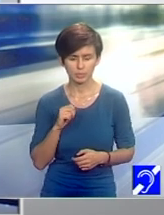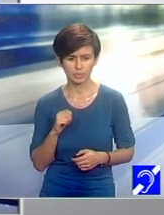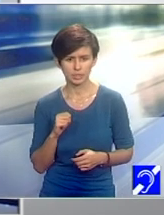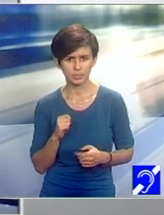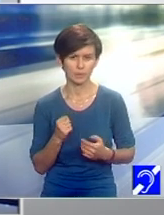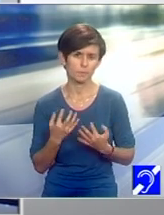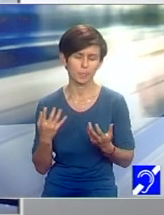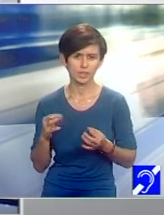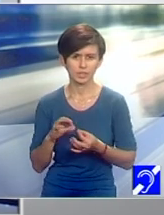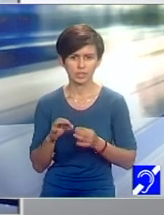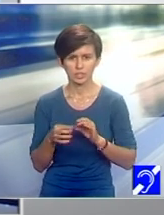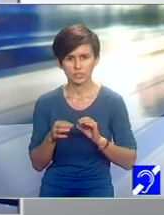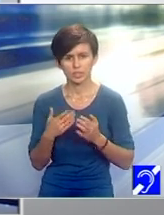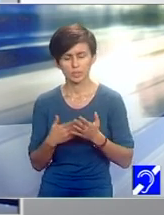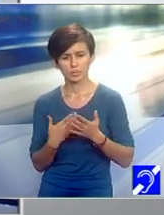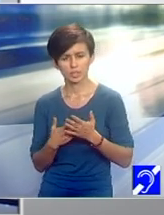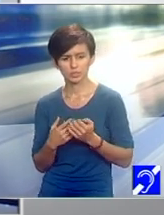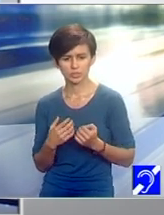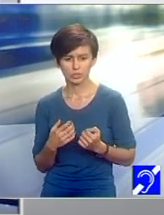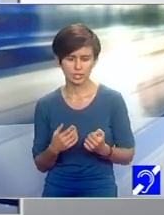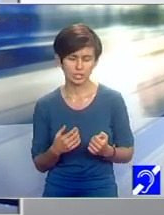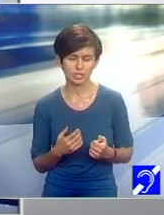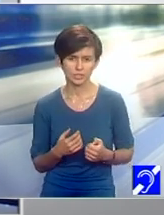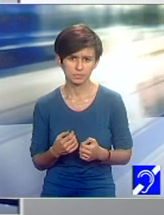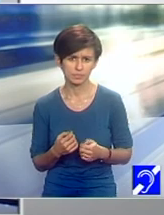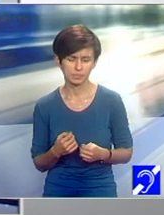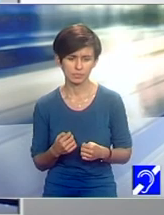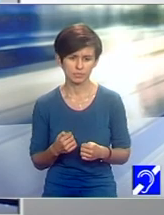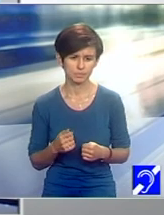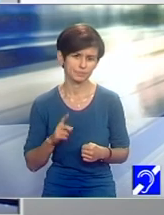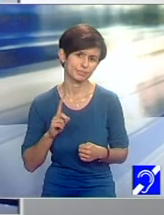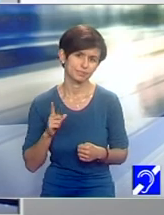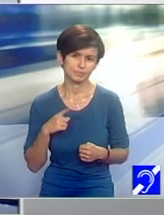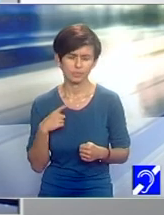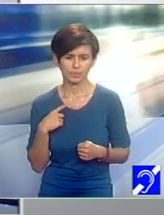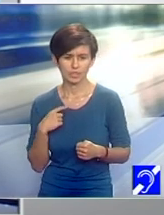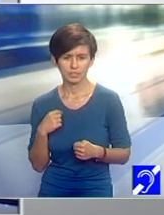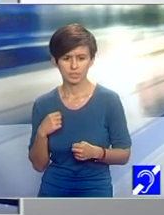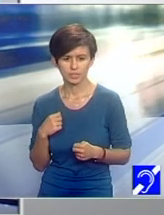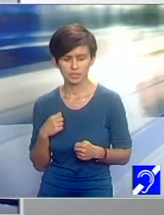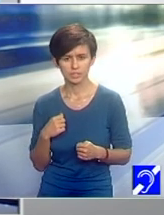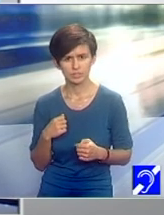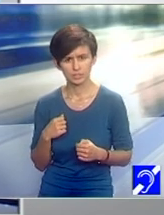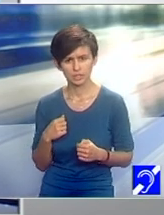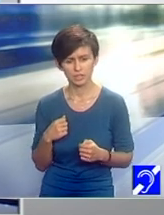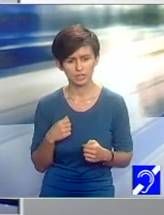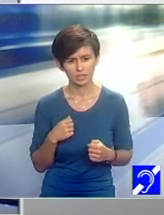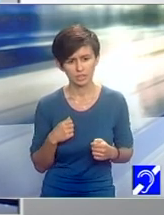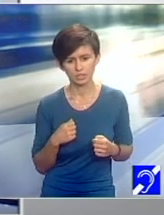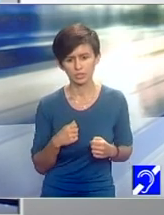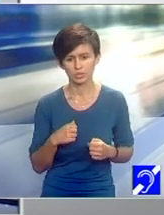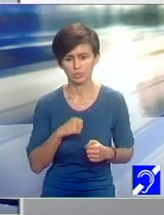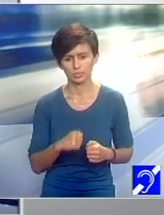câteva cuvinte, pentru că, desigur, nu neapărat este cariera de a face universitate, cariera de a